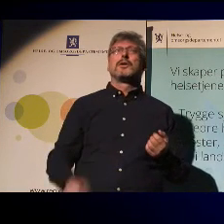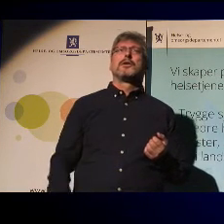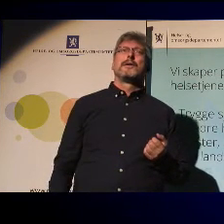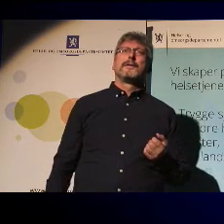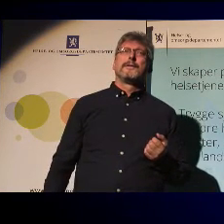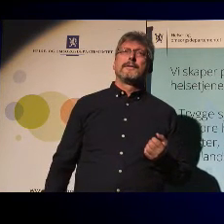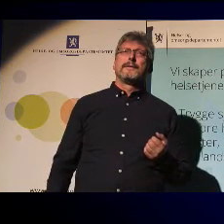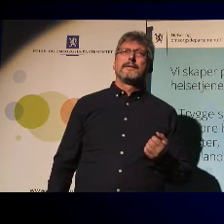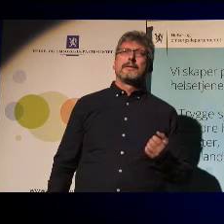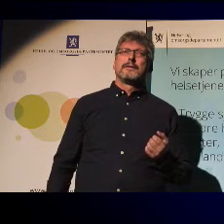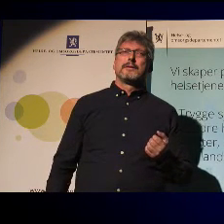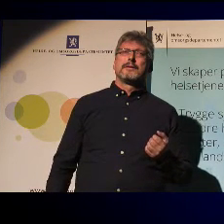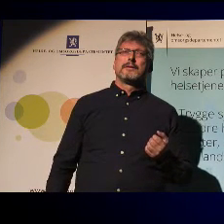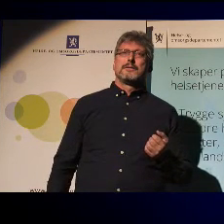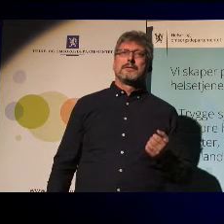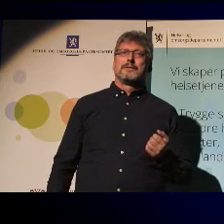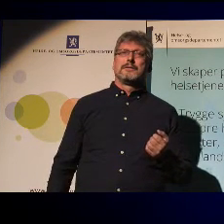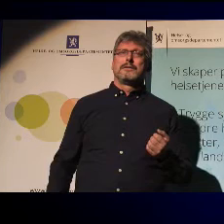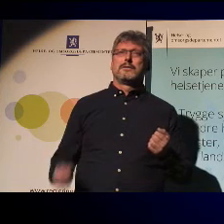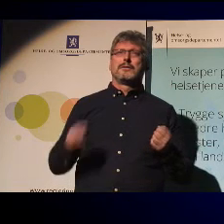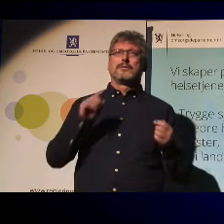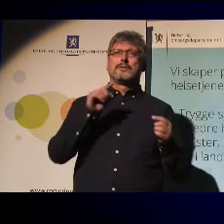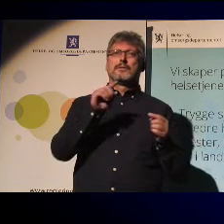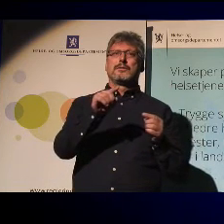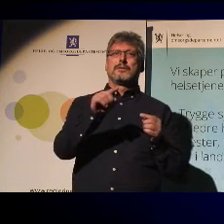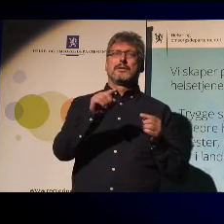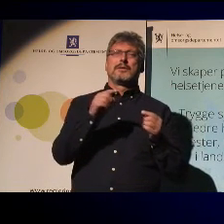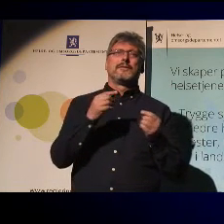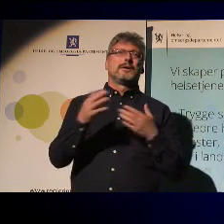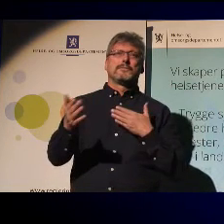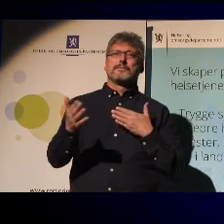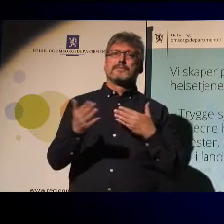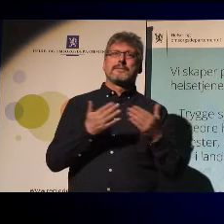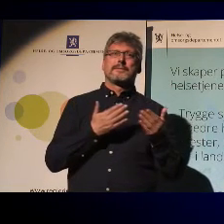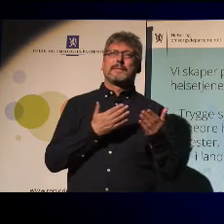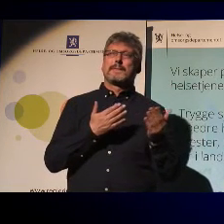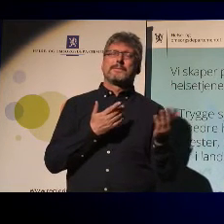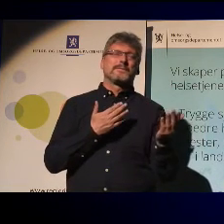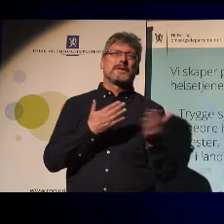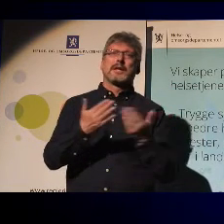da du og jeg var små